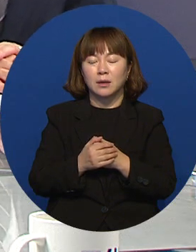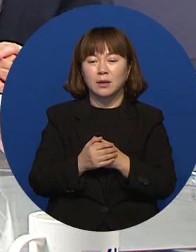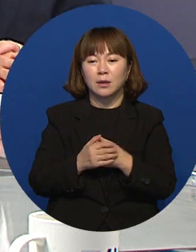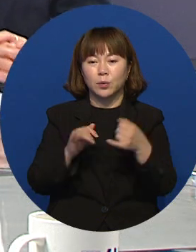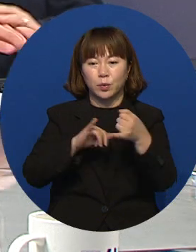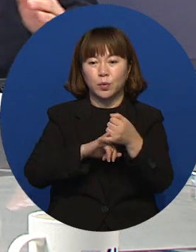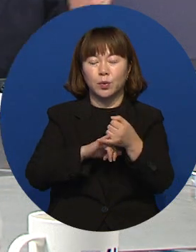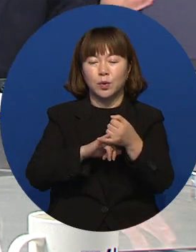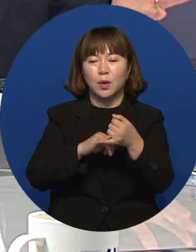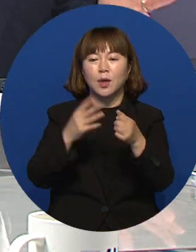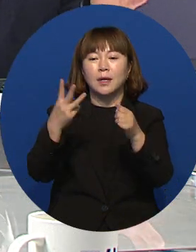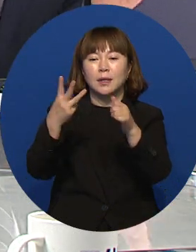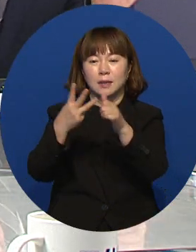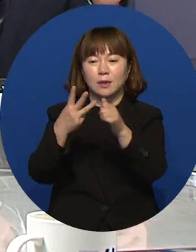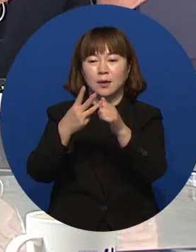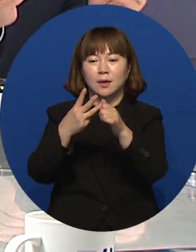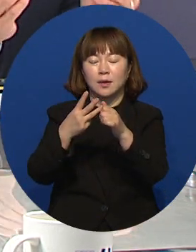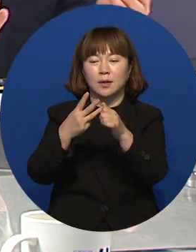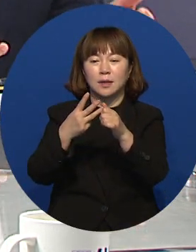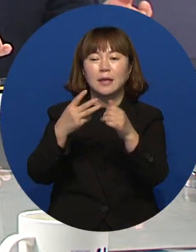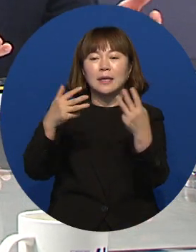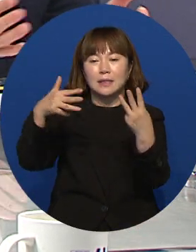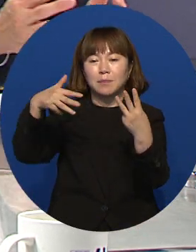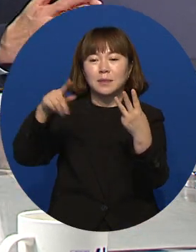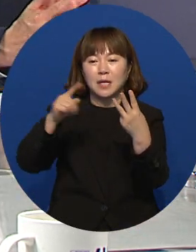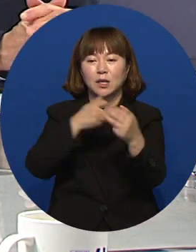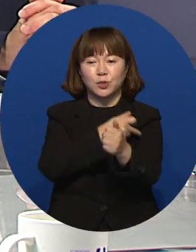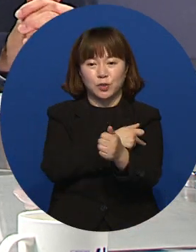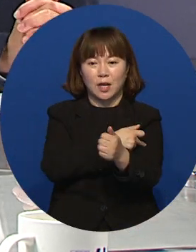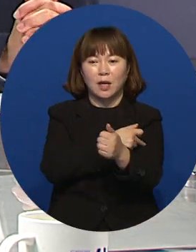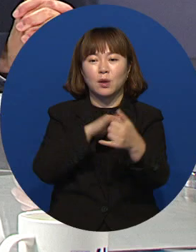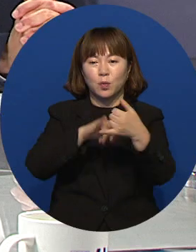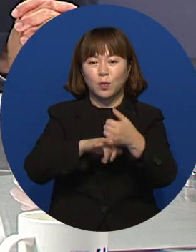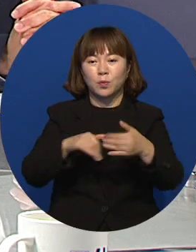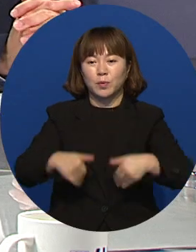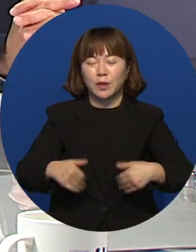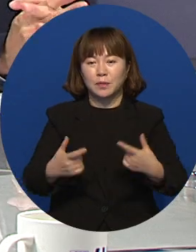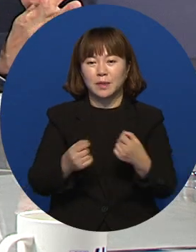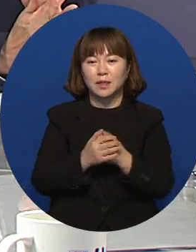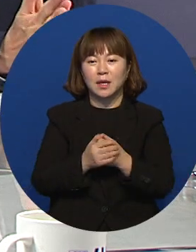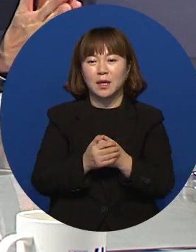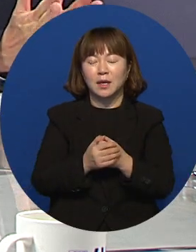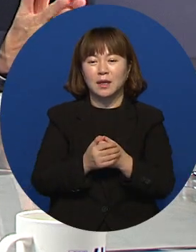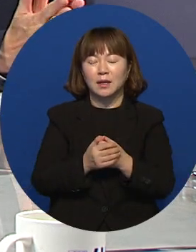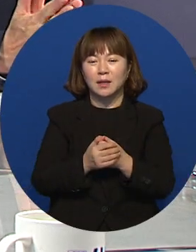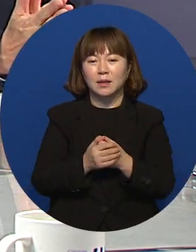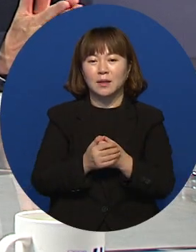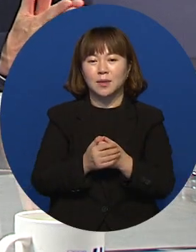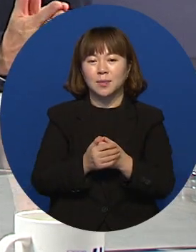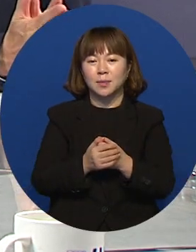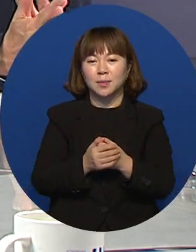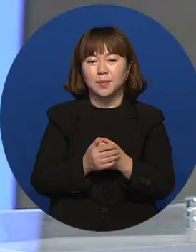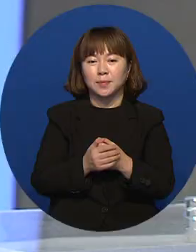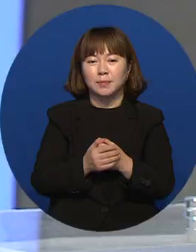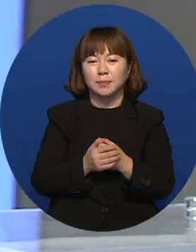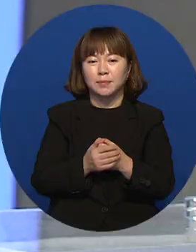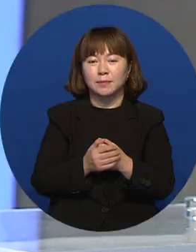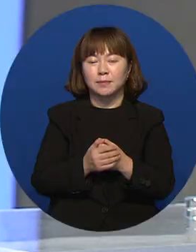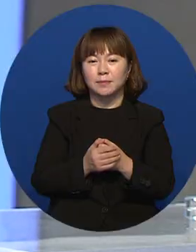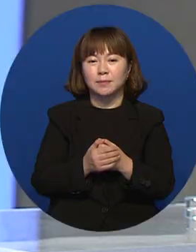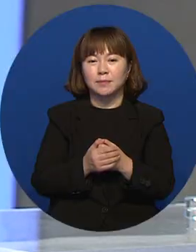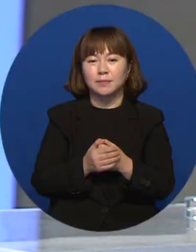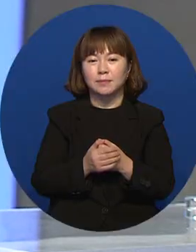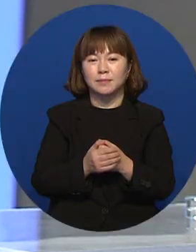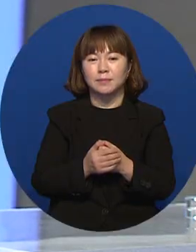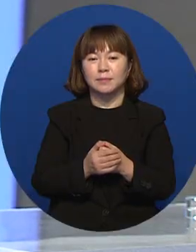맞는게 어 너 어르신들 깔끔한거 두 번 맞고 조금 힘들었다 한데 3분 맞아 되잖아요 랜디 즈 문제는 이제